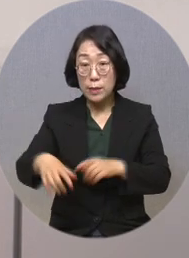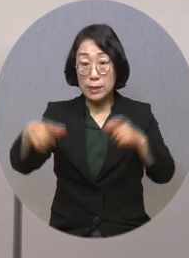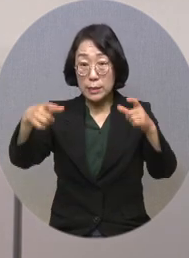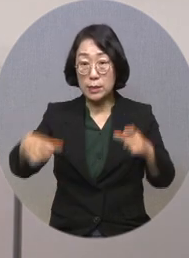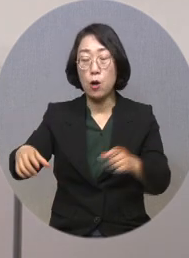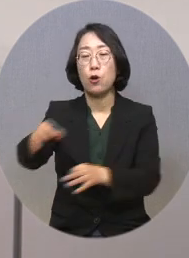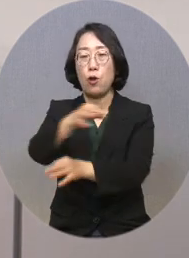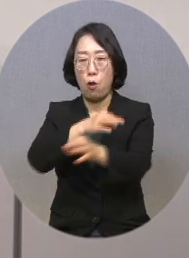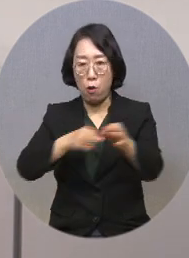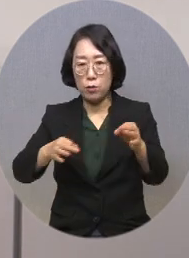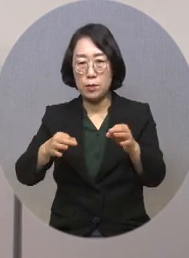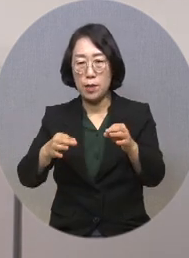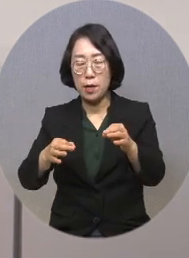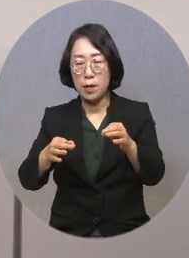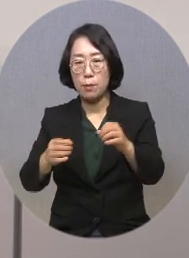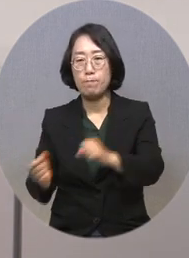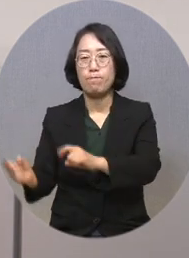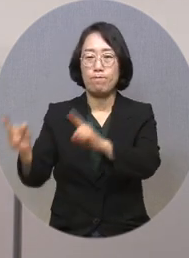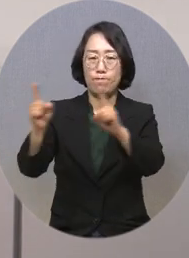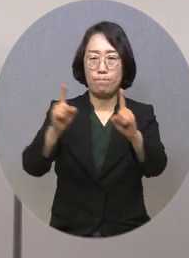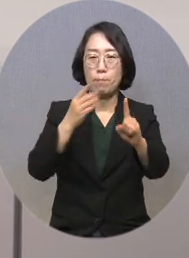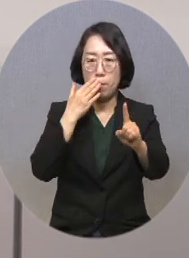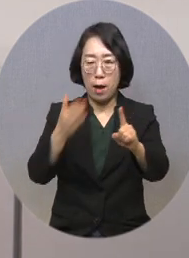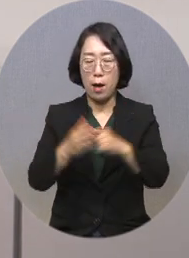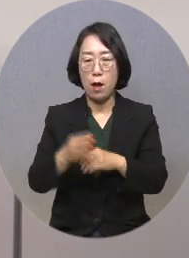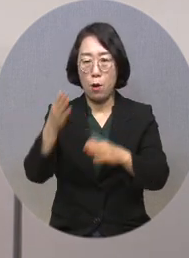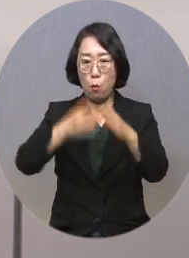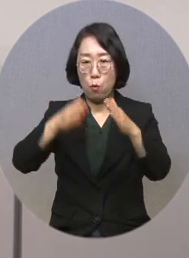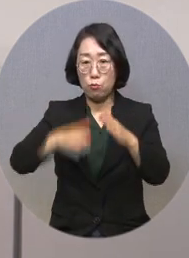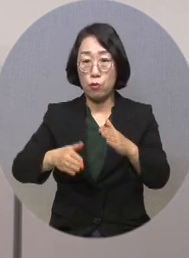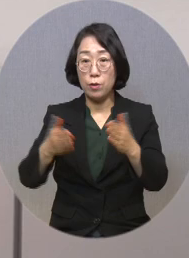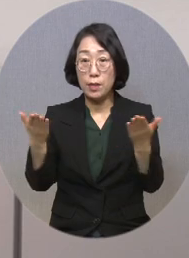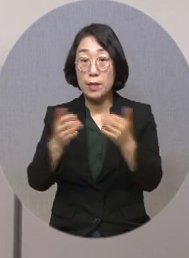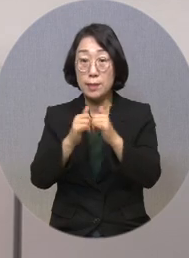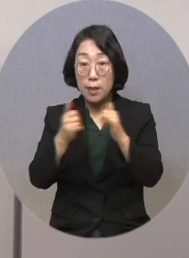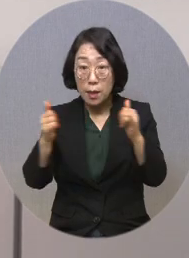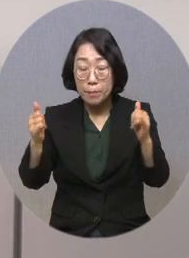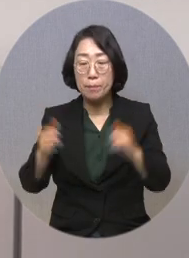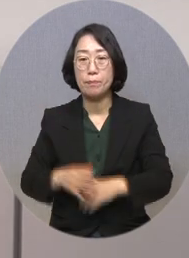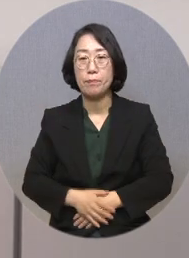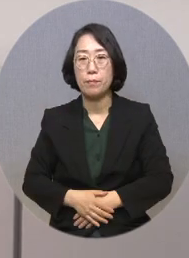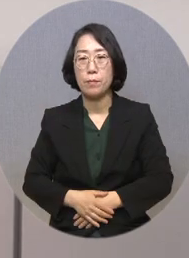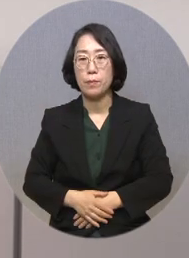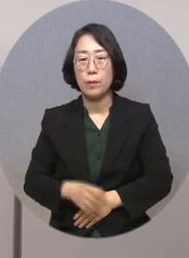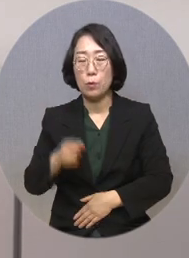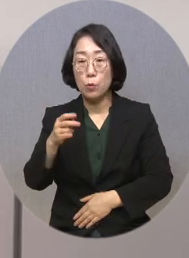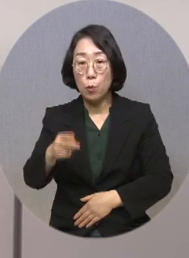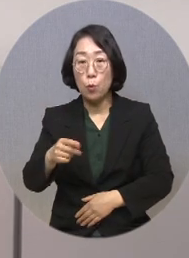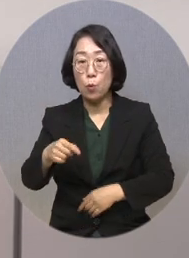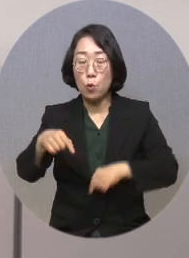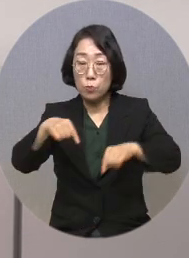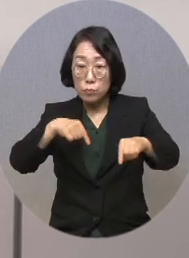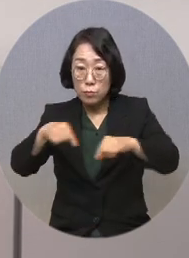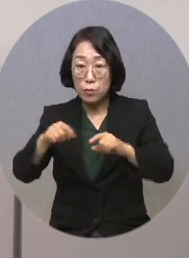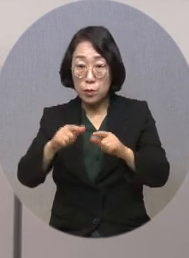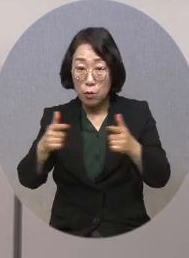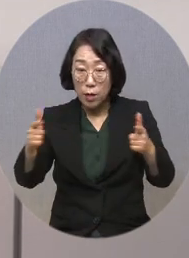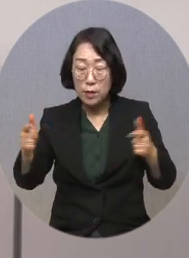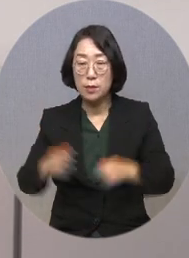있습니다. 공무원 수를 늘리거나 행정규모를 키우고 각종 수상실적